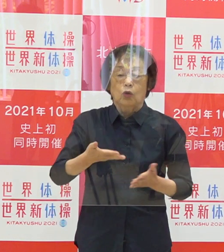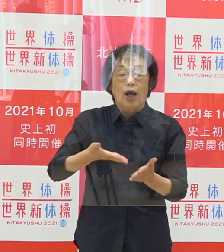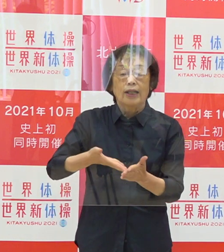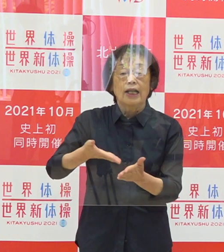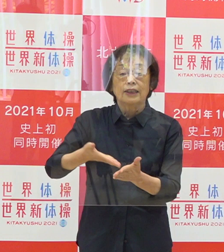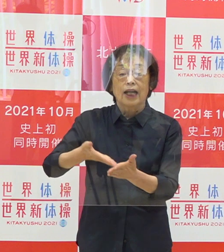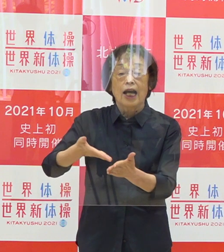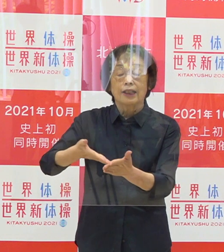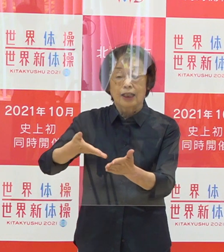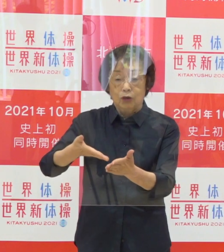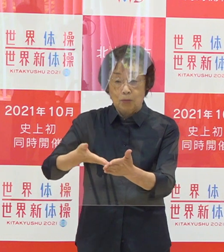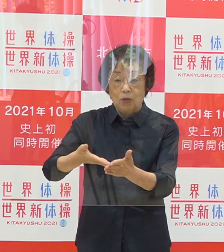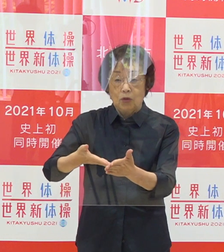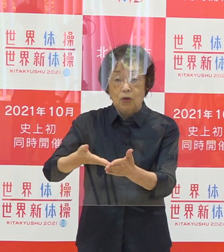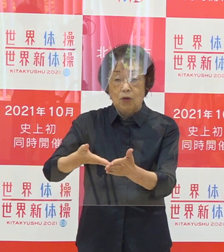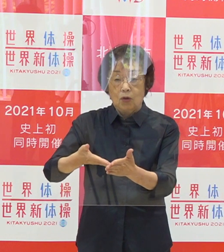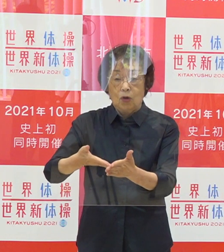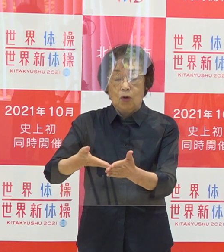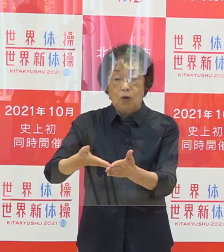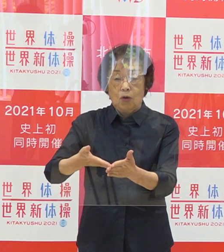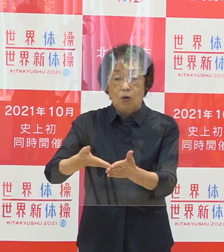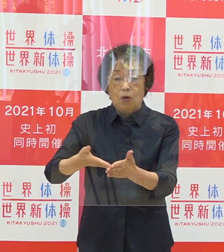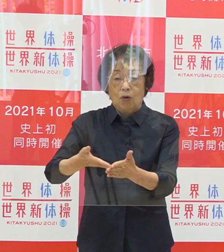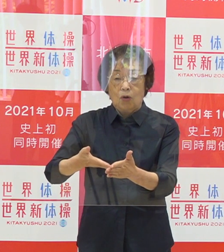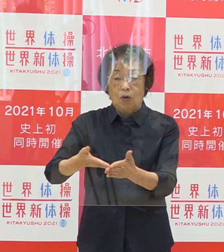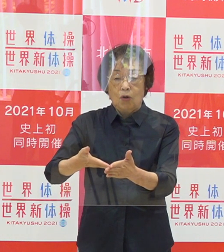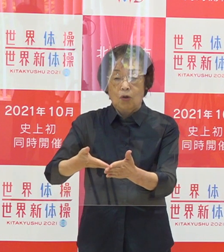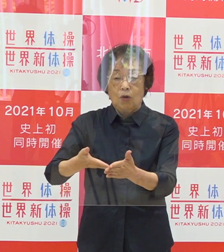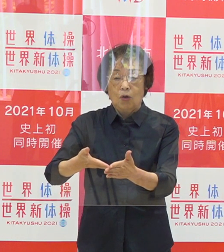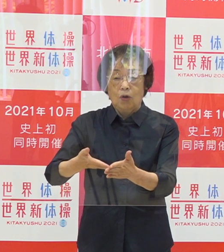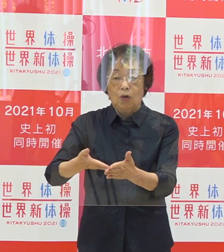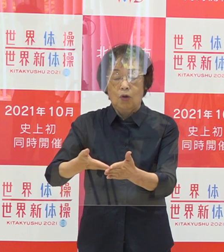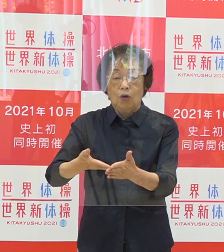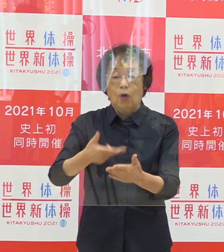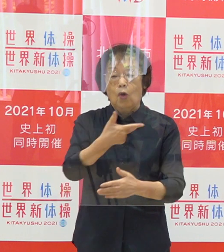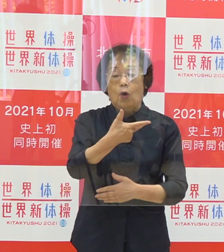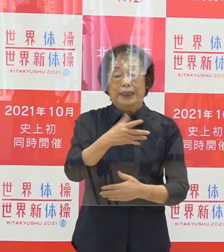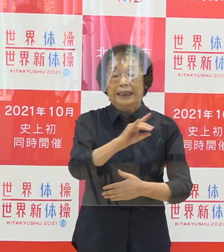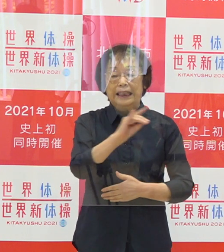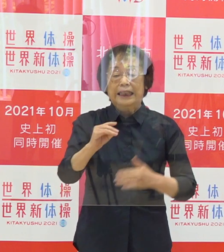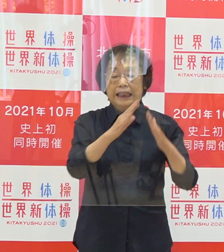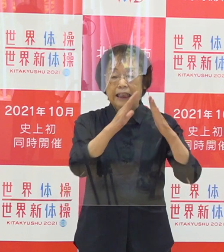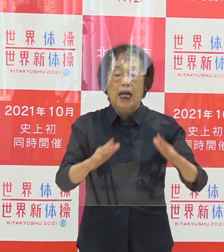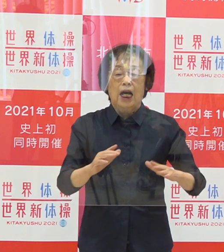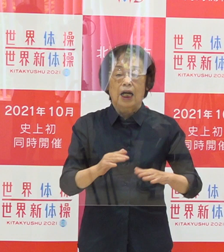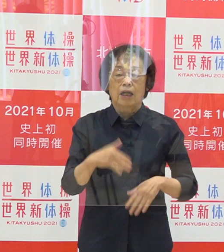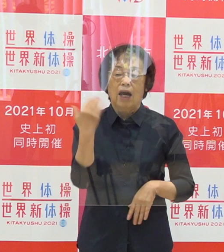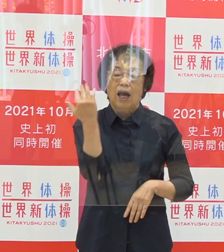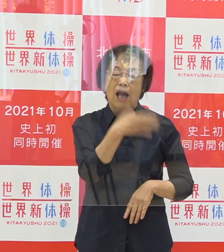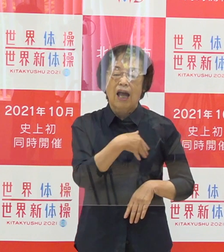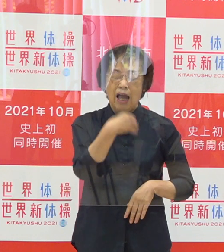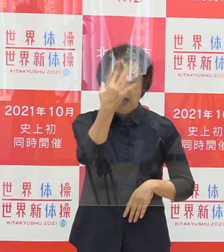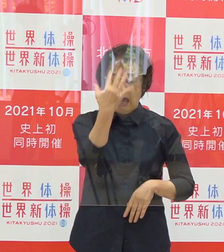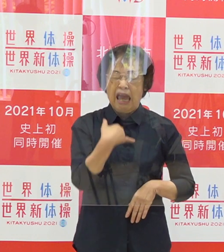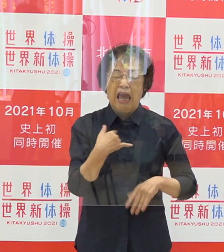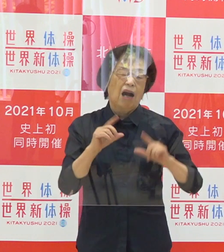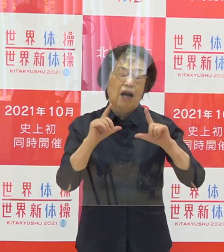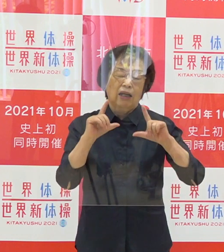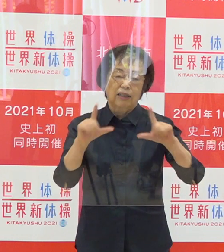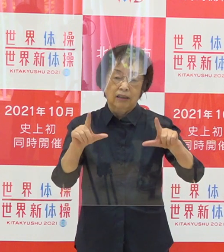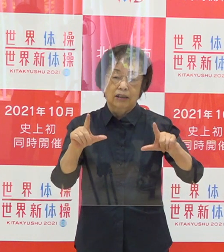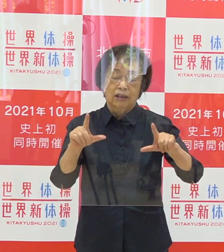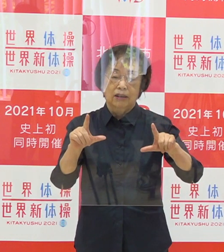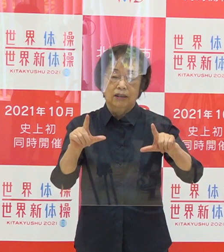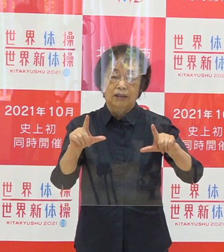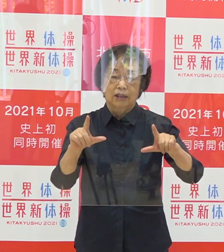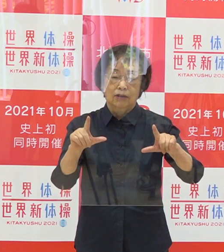を平気でなさってしまう、そこが市民感覚とずれているんじゃないかなと私は思いましたので質問させ